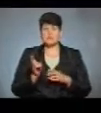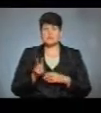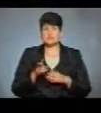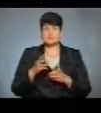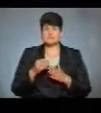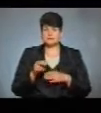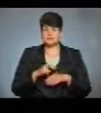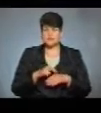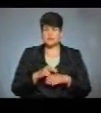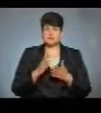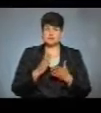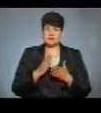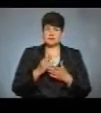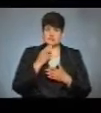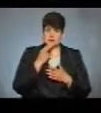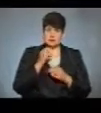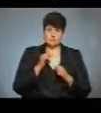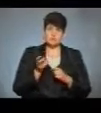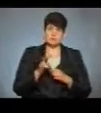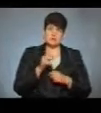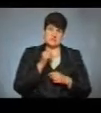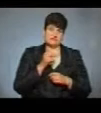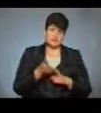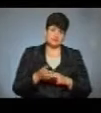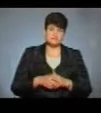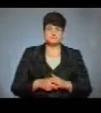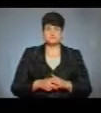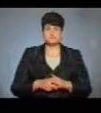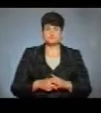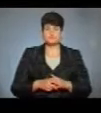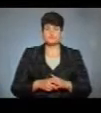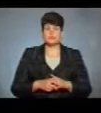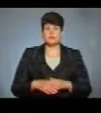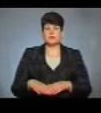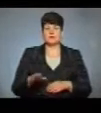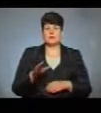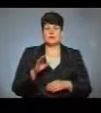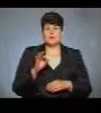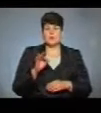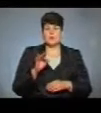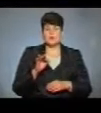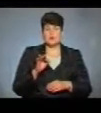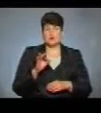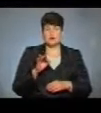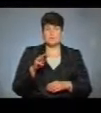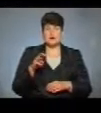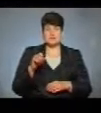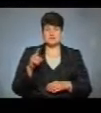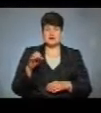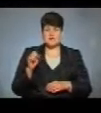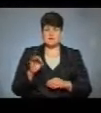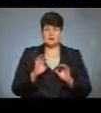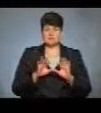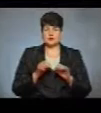лікаря. Якщо їли сьогодні, можете прийти завтра. Омбудсменка зі захисту виборчих прав «Опори» Ольга Мазаєва розповідає,